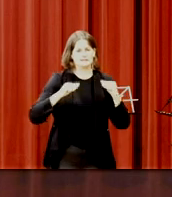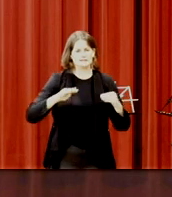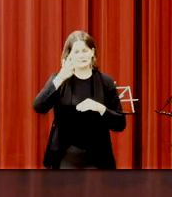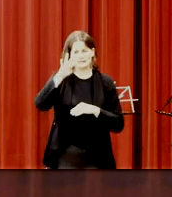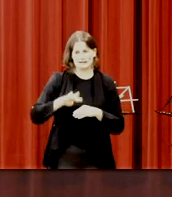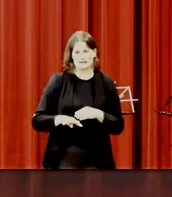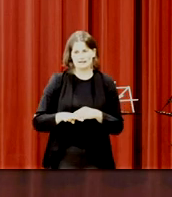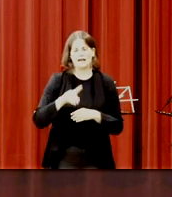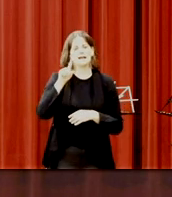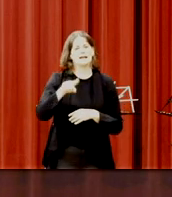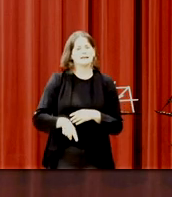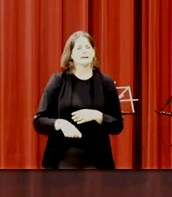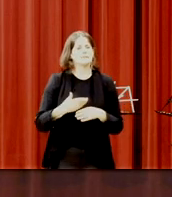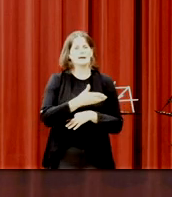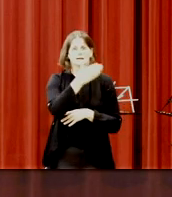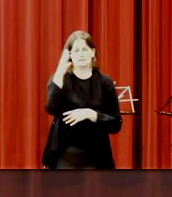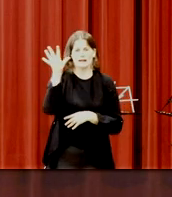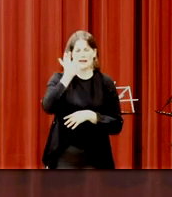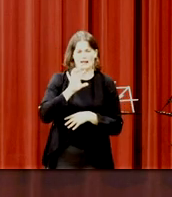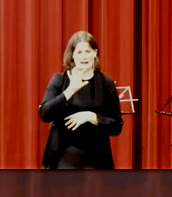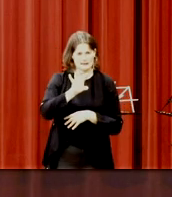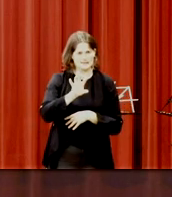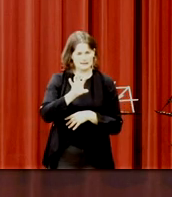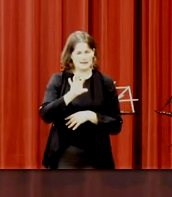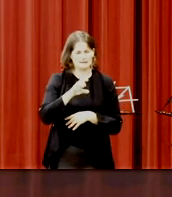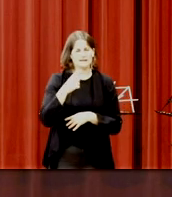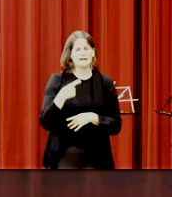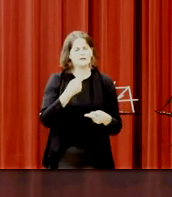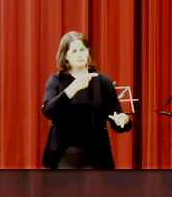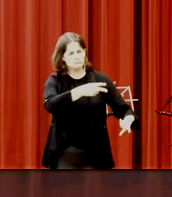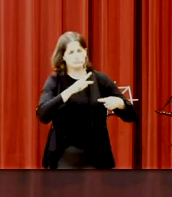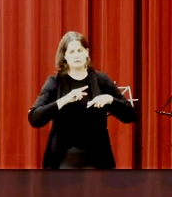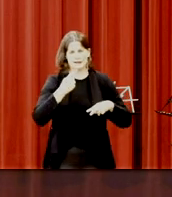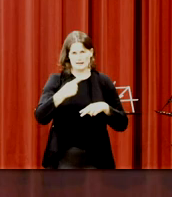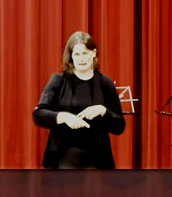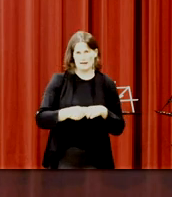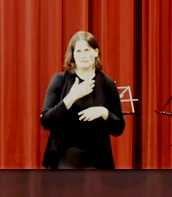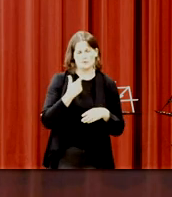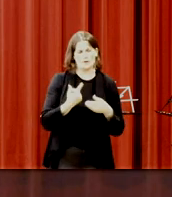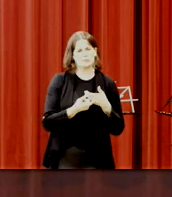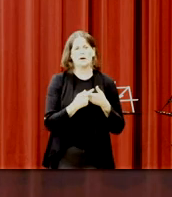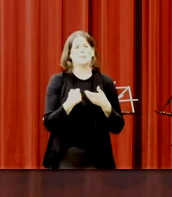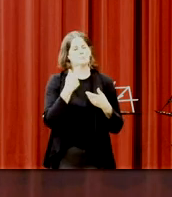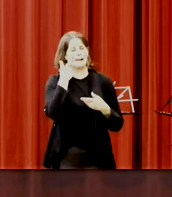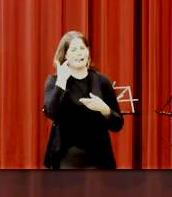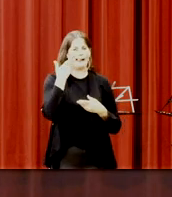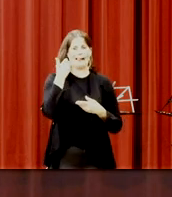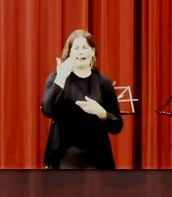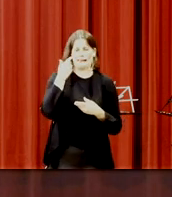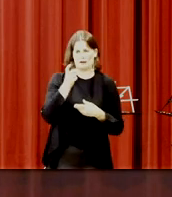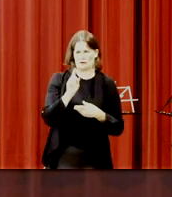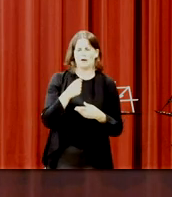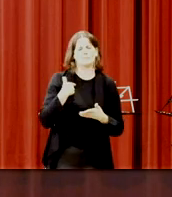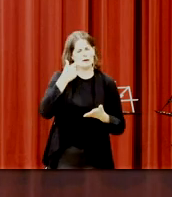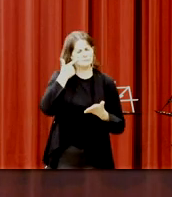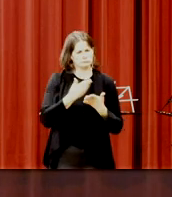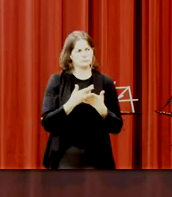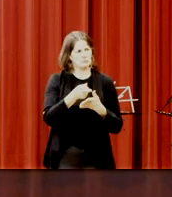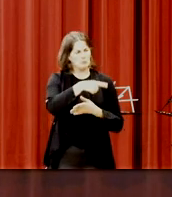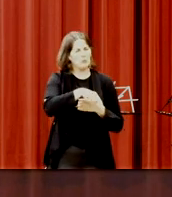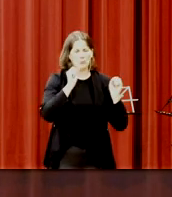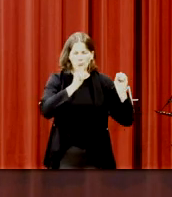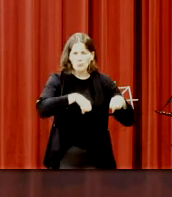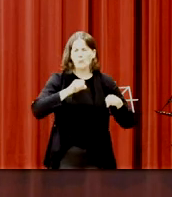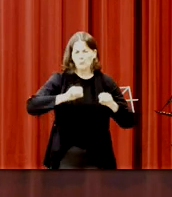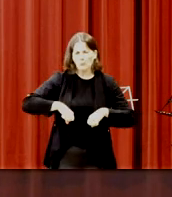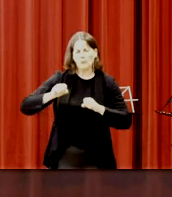sinó per constatar que ha sigut ben rebut, ha sigut reconegut, ha sigut felicitat i fins i tot, deixin-me dir carinyosament, que en alguns casos se'ns ha